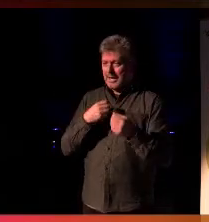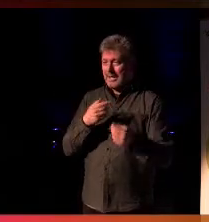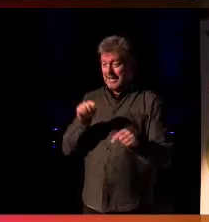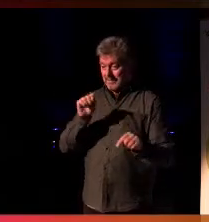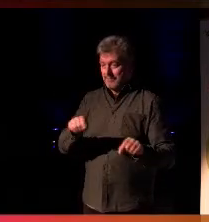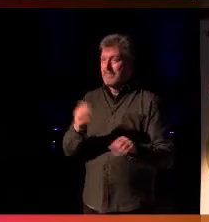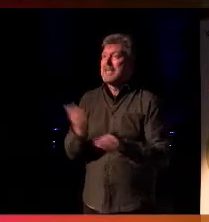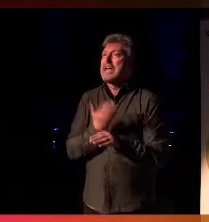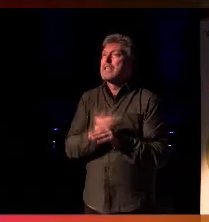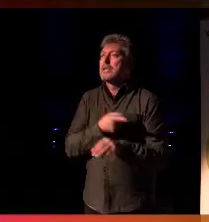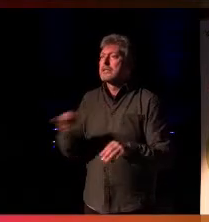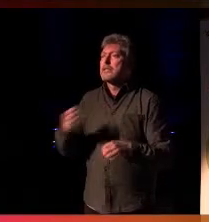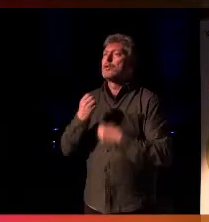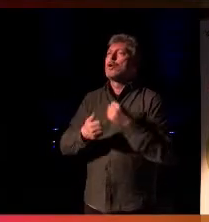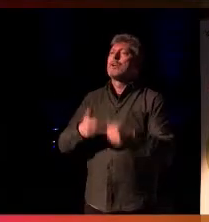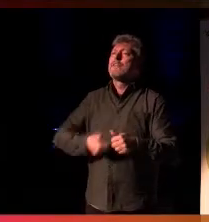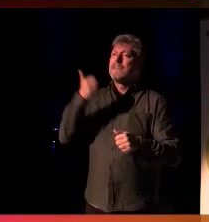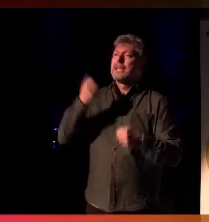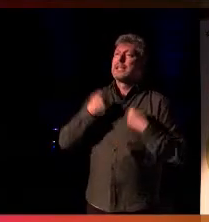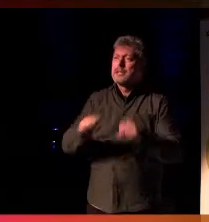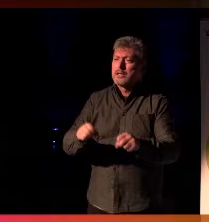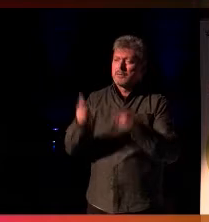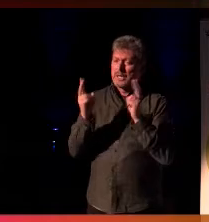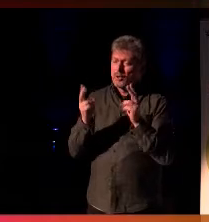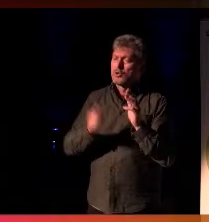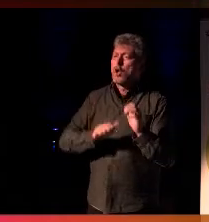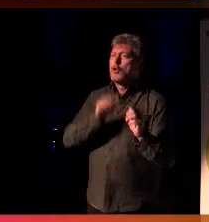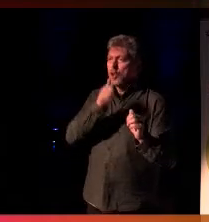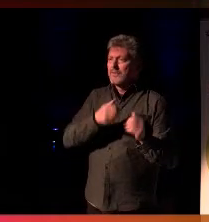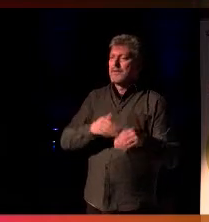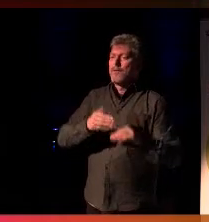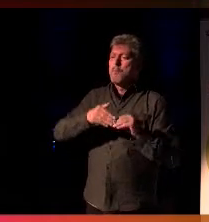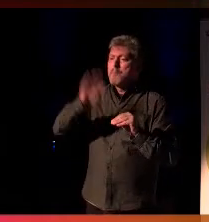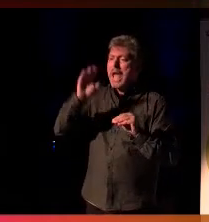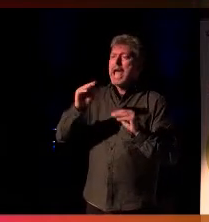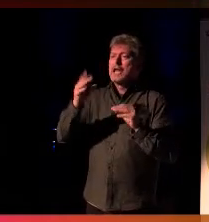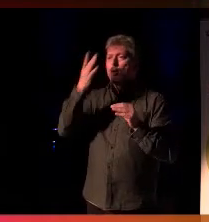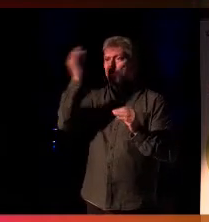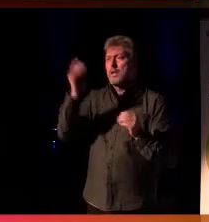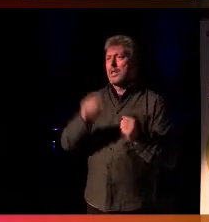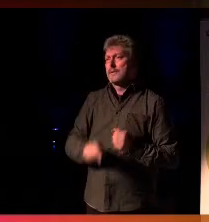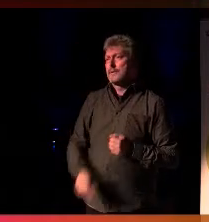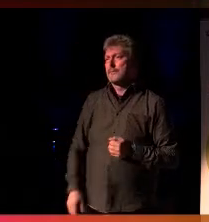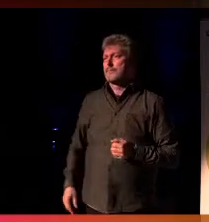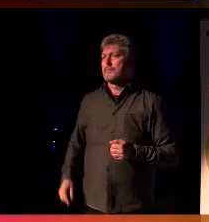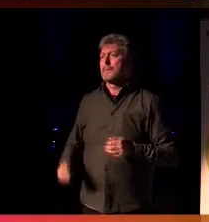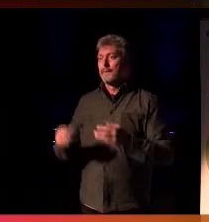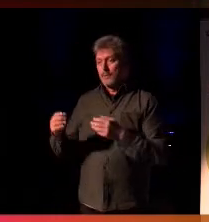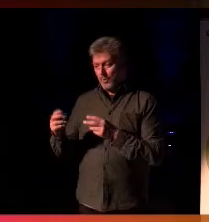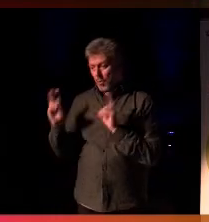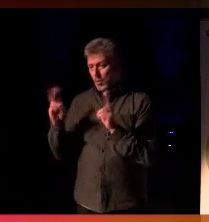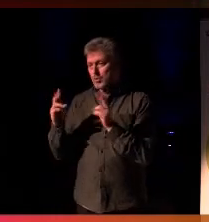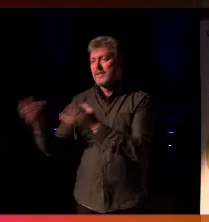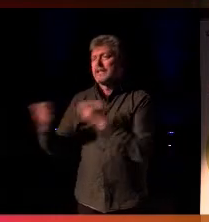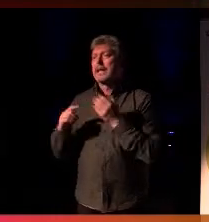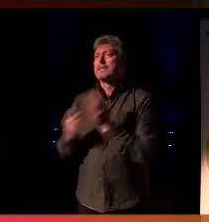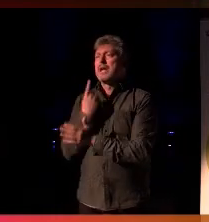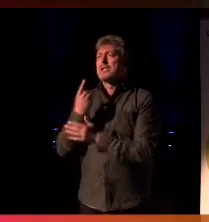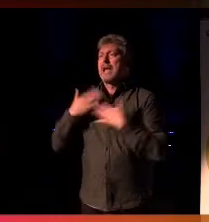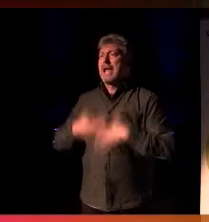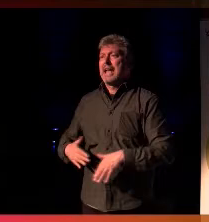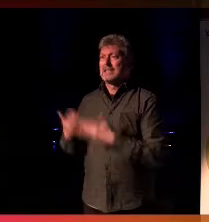innsats, men det er nødvendig at de også skal få mer kompetanse. Vi trenger spesialisthelsetjenesten. Vi